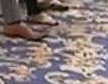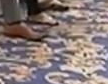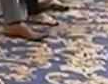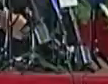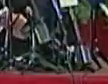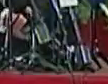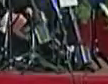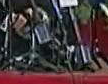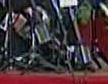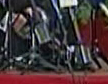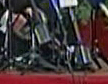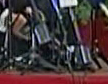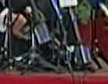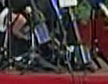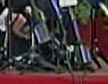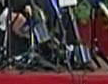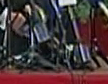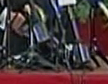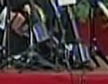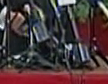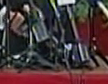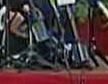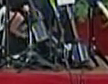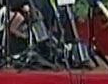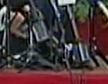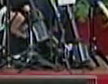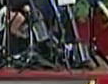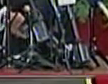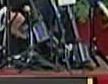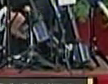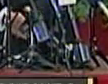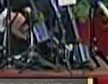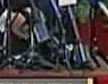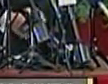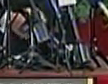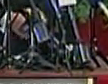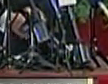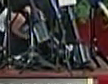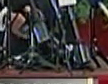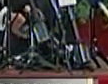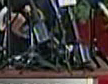of Civil Aviation, Ahmad Johari Yahya, Chief Executive Officer, Malaysian Airline System.